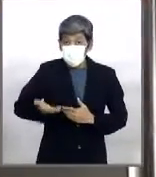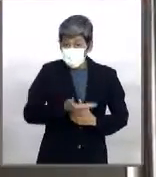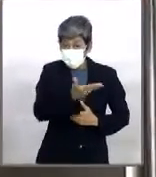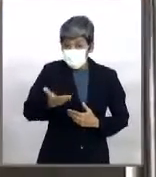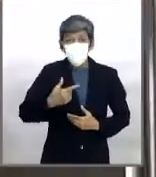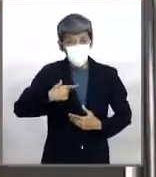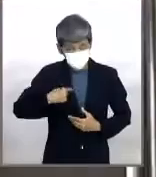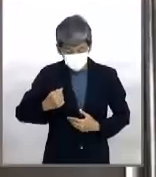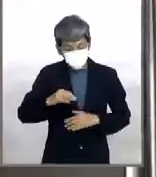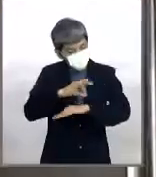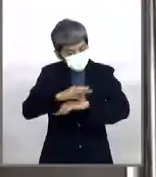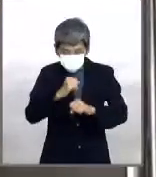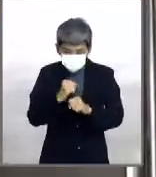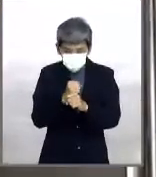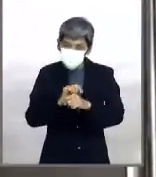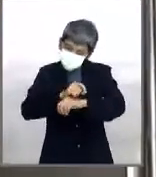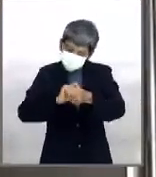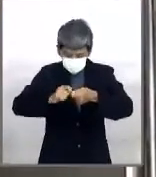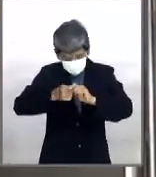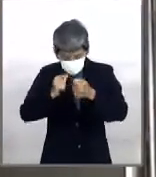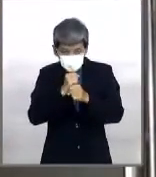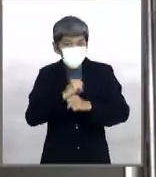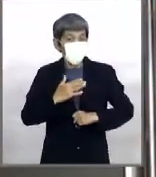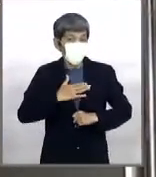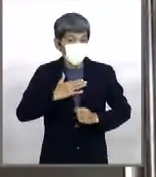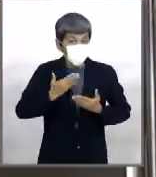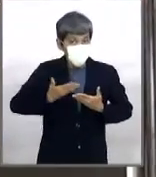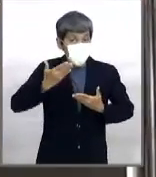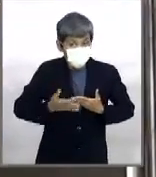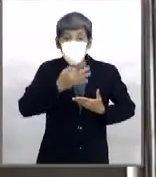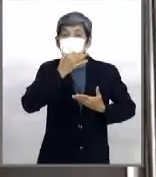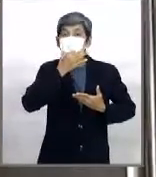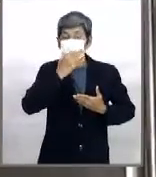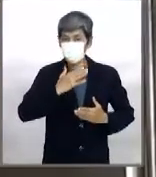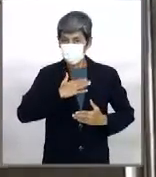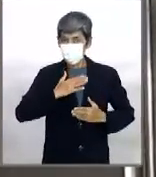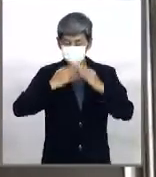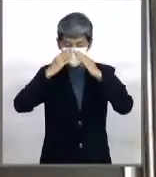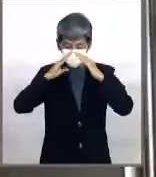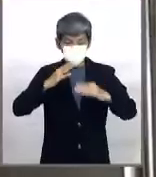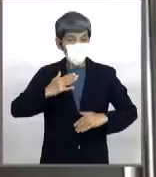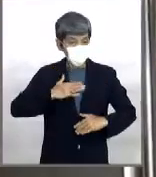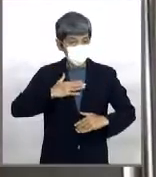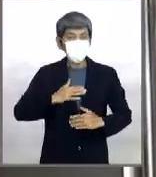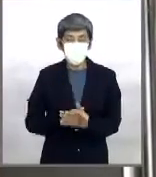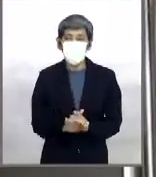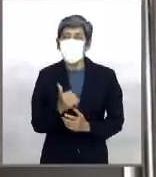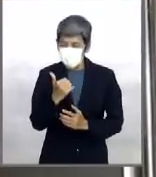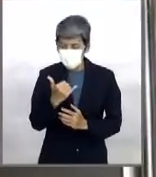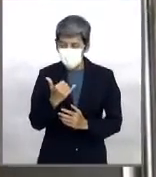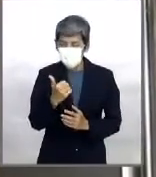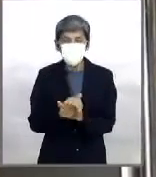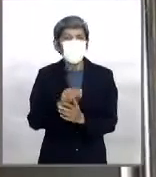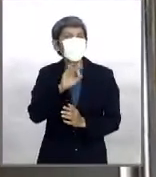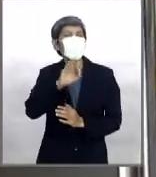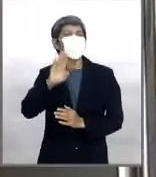านนะครับผมชอบในการออกแบบงานดีไซน์ของผมแล้วก็อยากจะอุดหนุนอาชีพของหนุ่มผู้พิการสายตาคนนี้นะครับผมสามาร